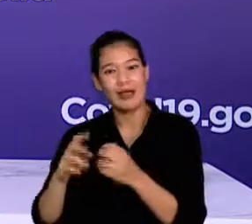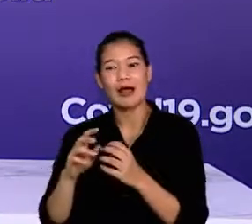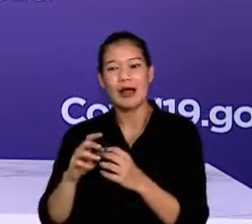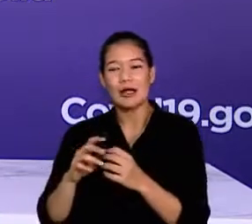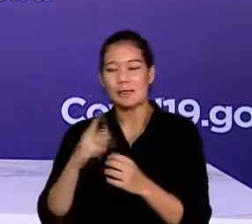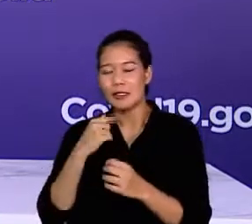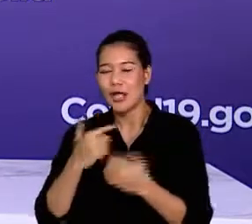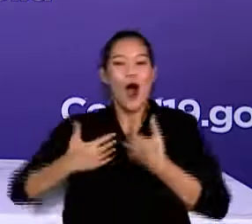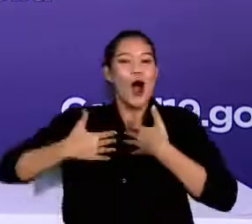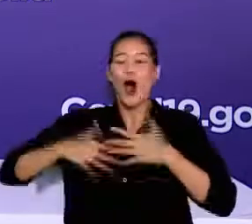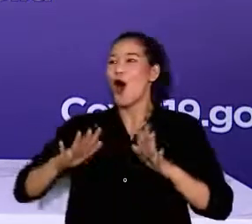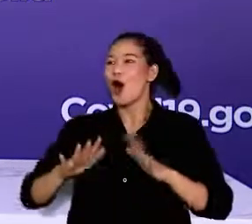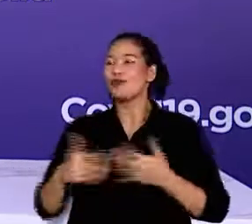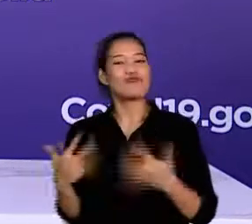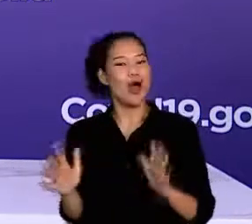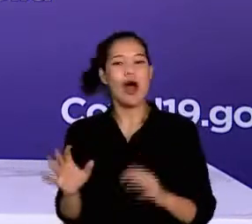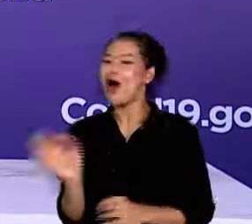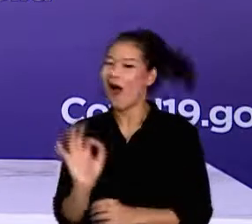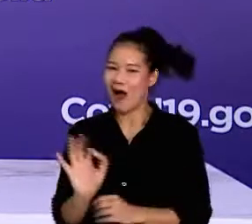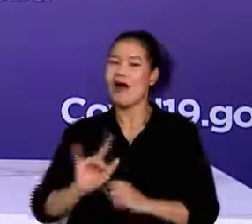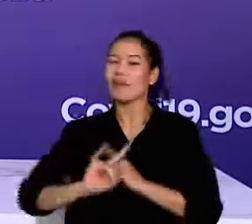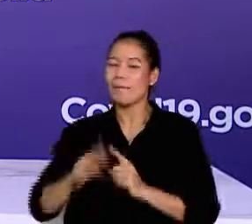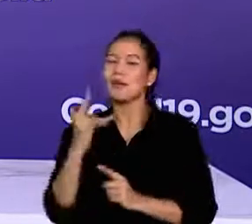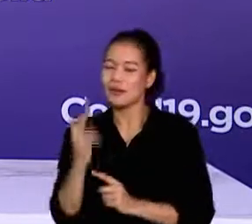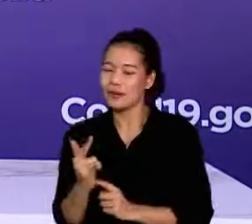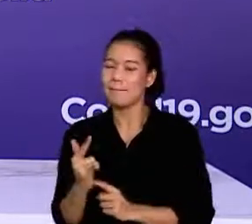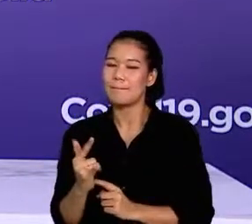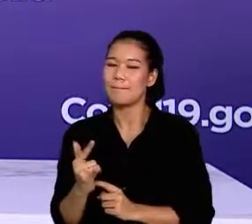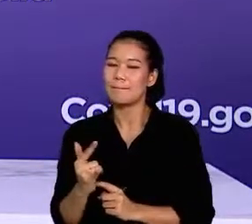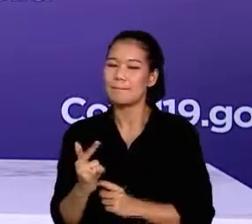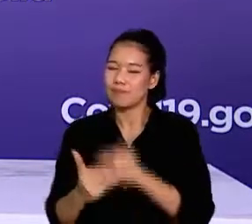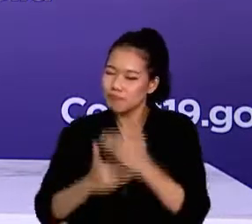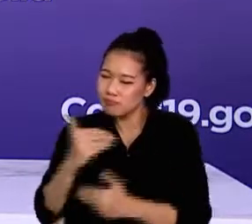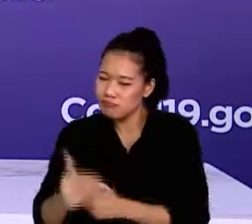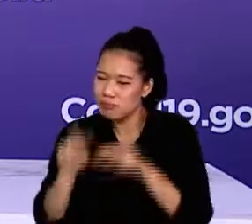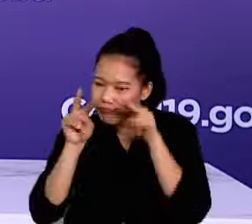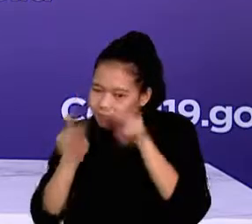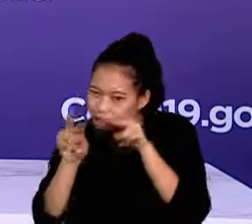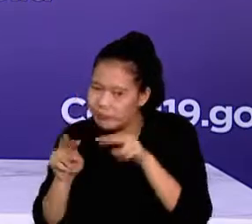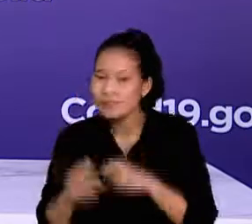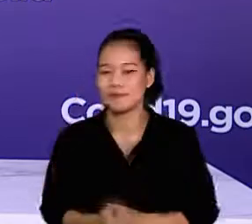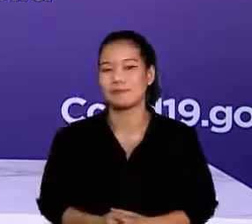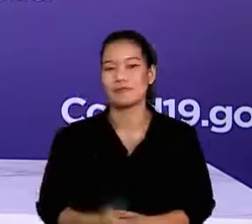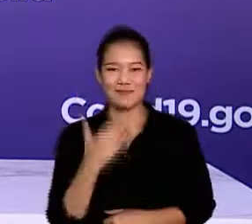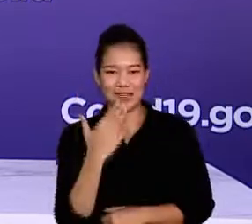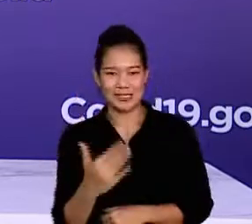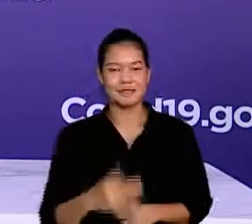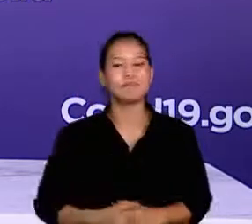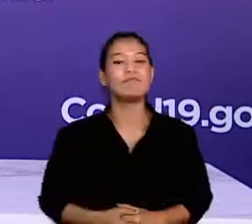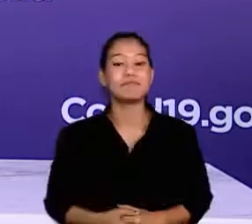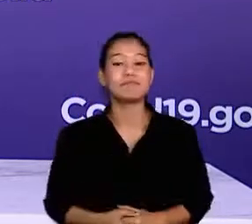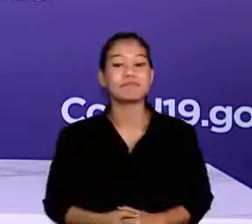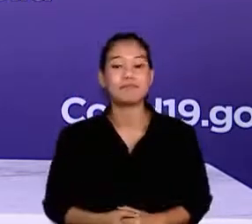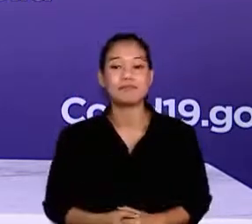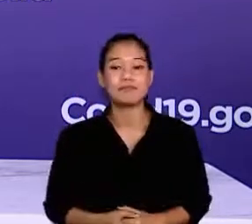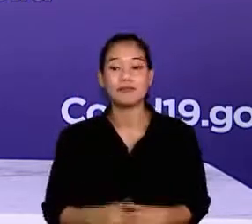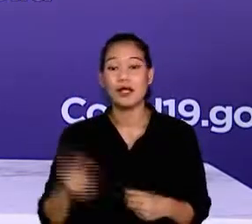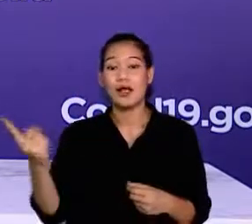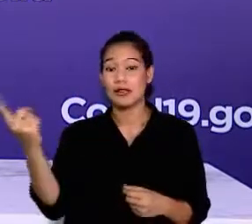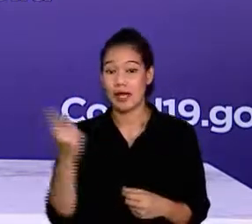cepat berpuas diri melainkan konsisten melakukan pengendalian yang baik terima kasih Hai